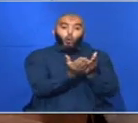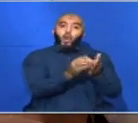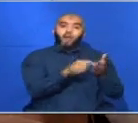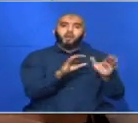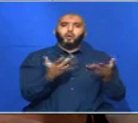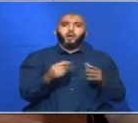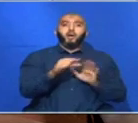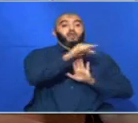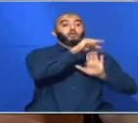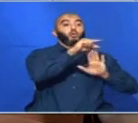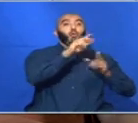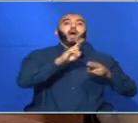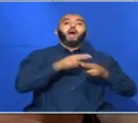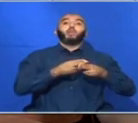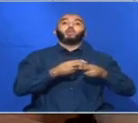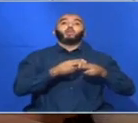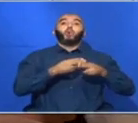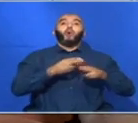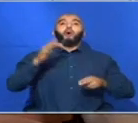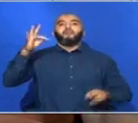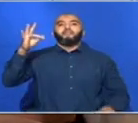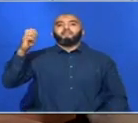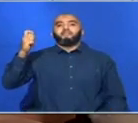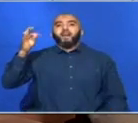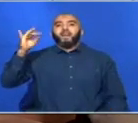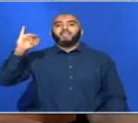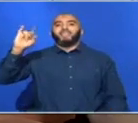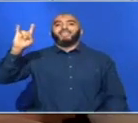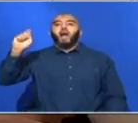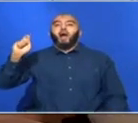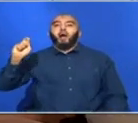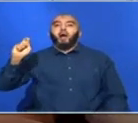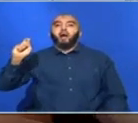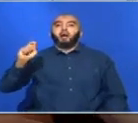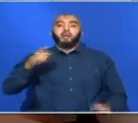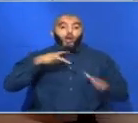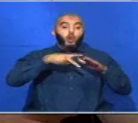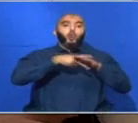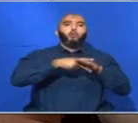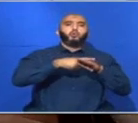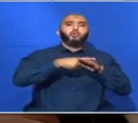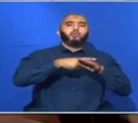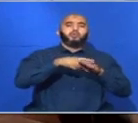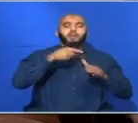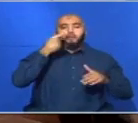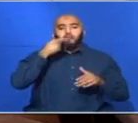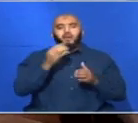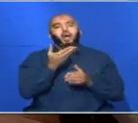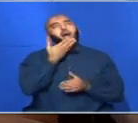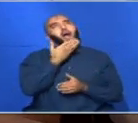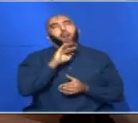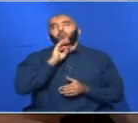وسوره الفاتحه تبتدا بذكر وهذا الذكر هو ذكر ثناء الحمد لله